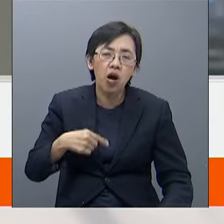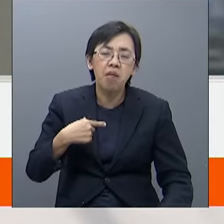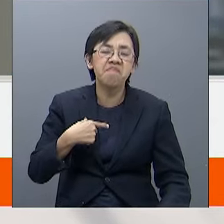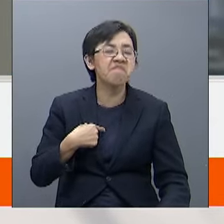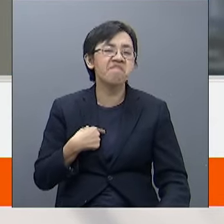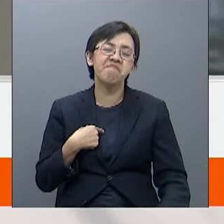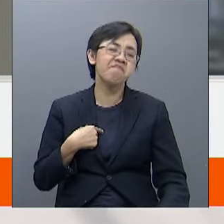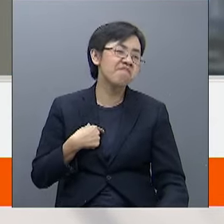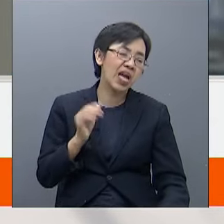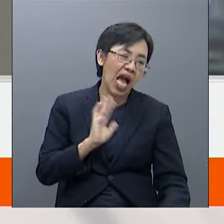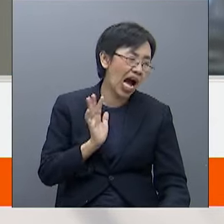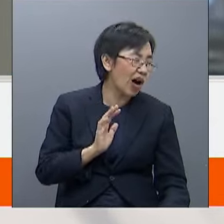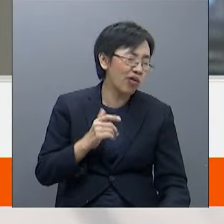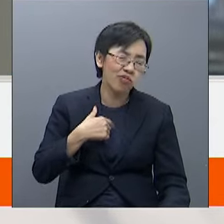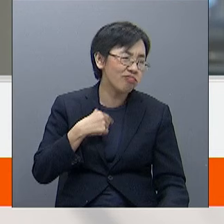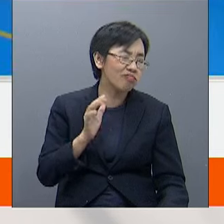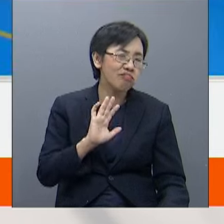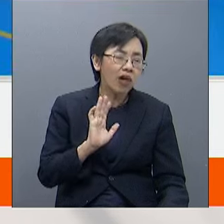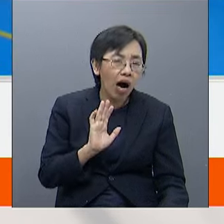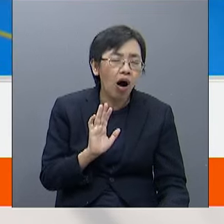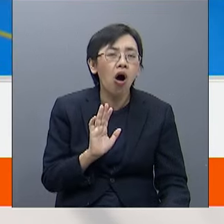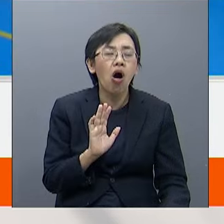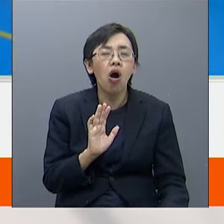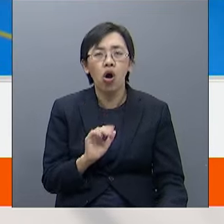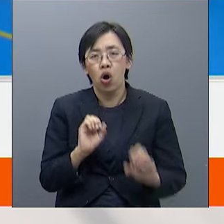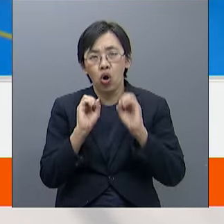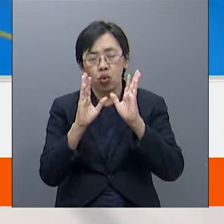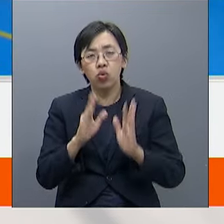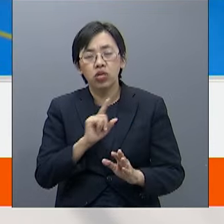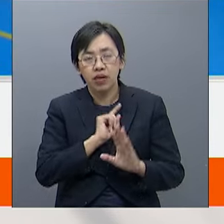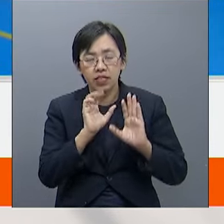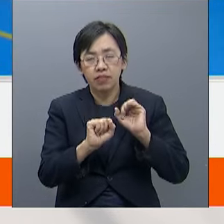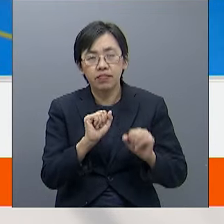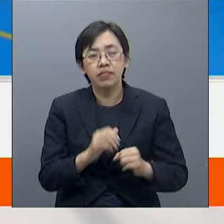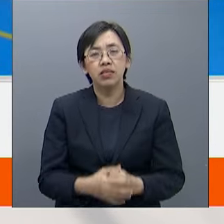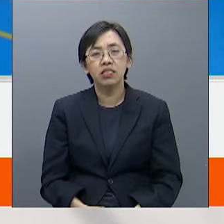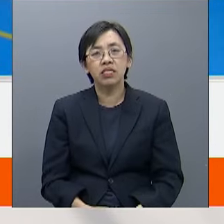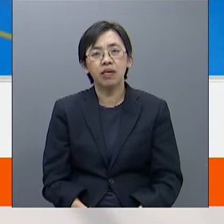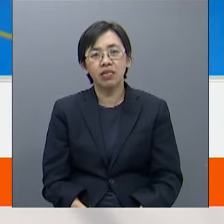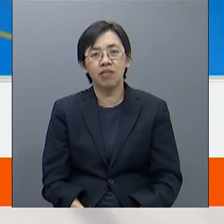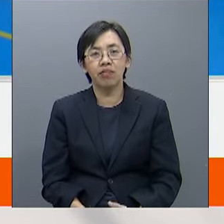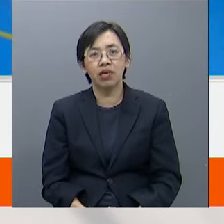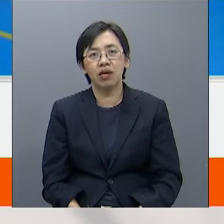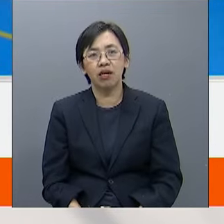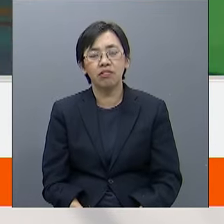ากๆนะคะ แล้วการสอดส่องของคุณครูล่ะคะคุณหมอ